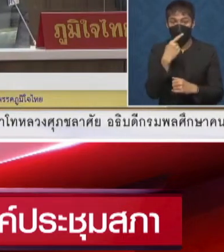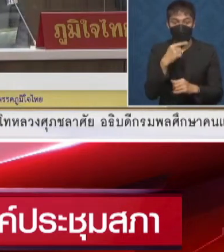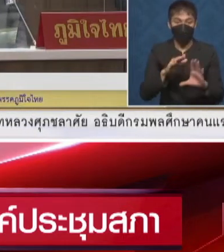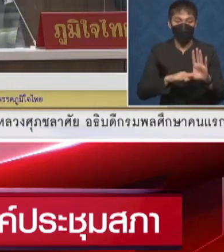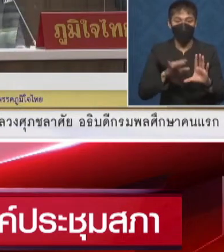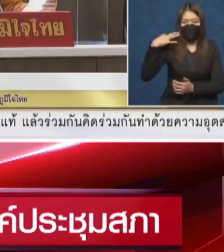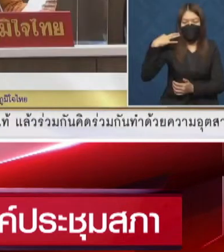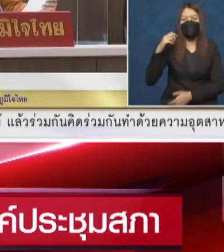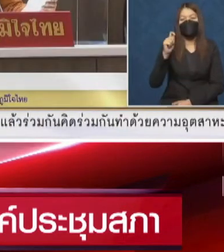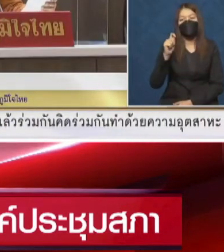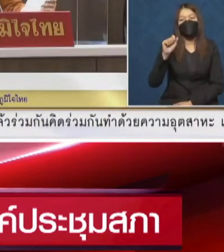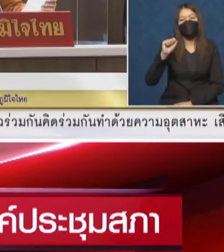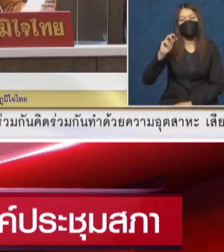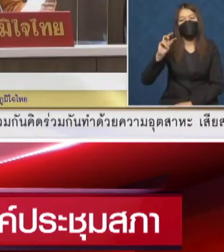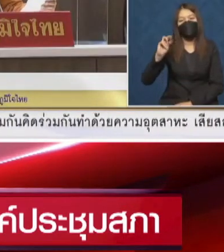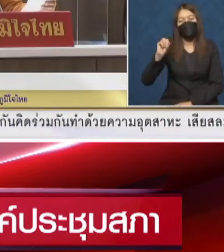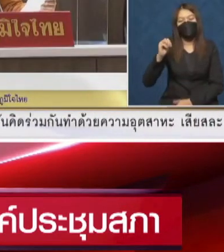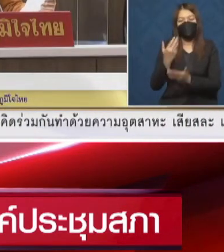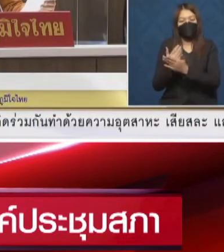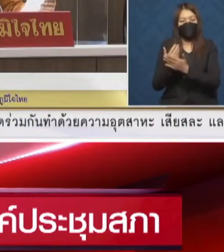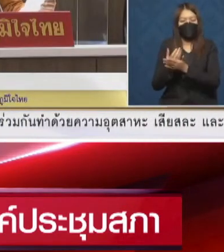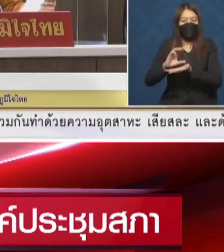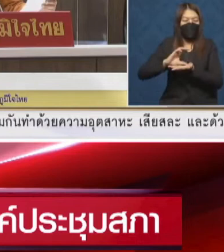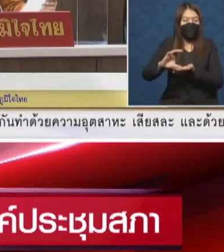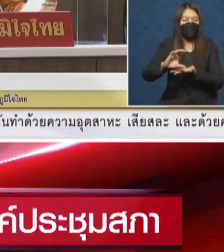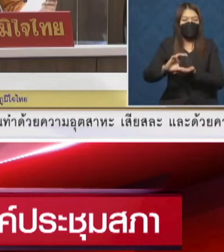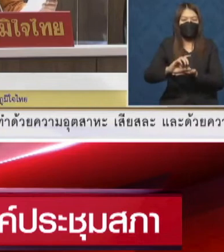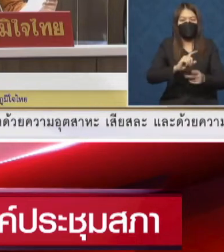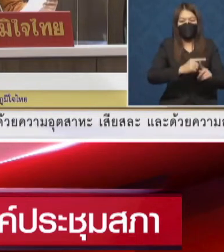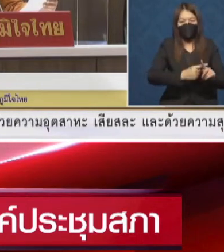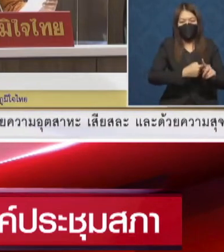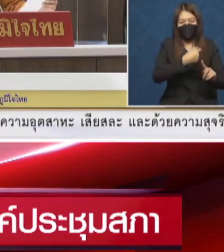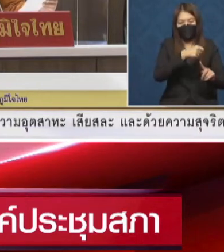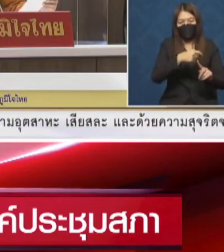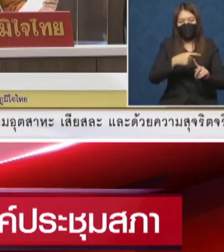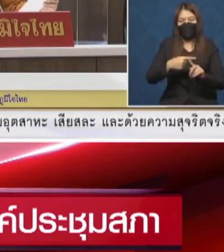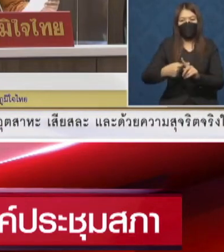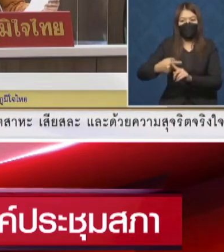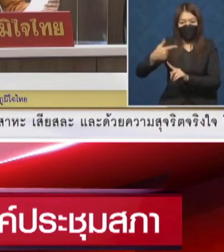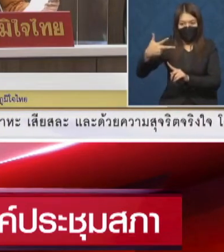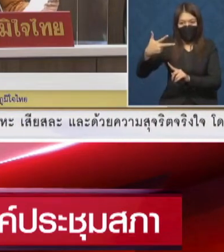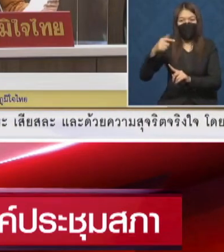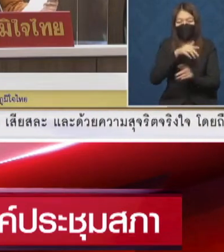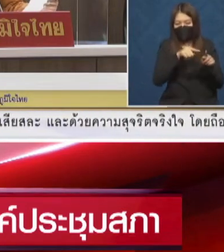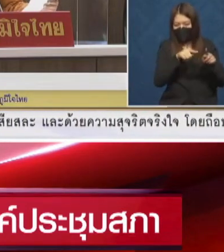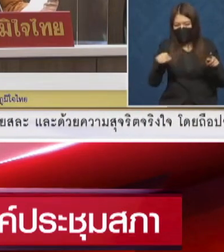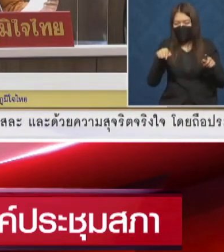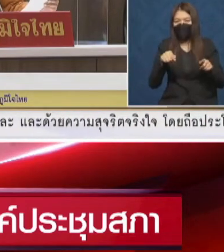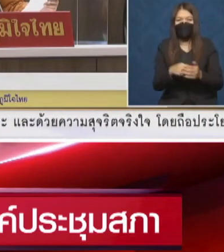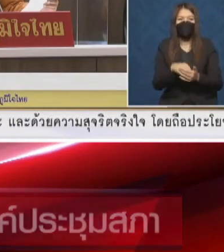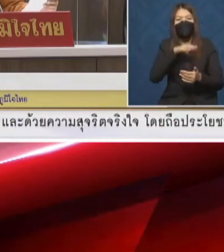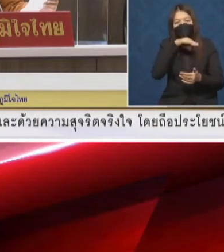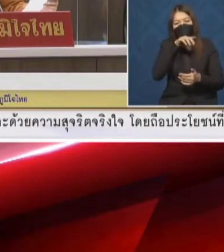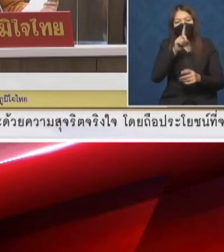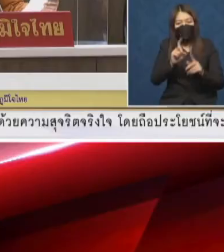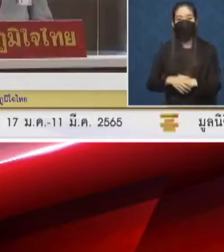ไทยไม่มีเกมทางการเมืองตรงไปตรงมาไม่มีเล่นเกมอะไรทั้งสิ้น ทุกการกระทำมีเหตุผลไปฟังเสียง